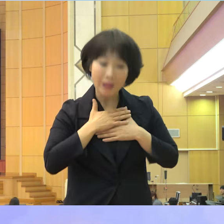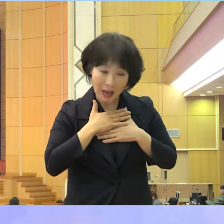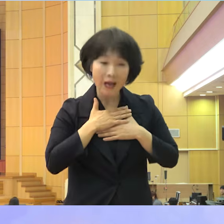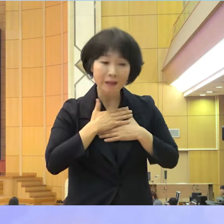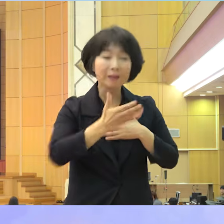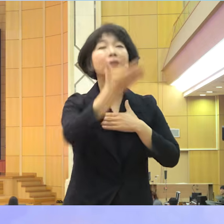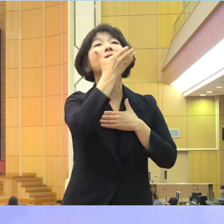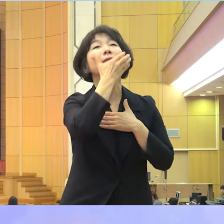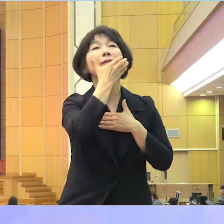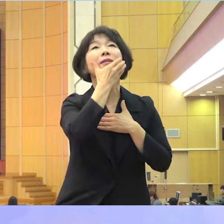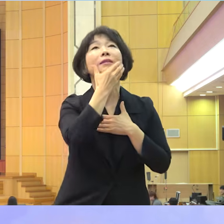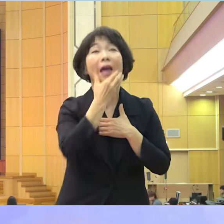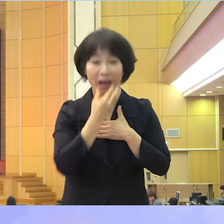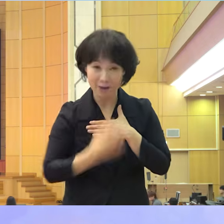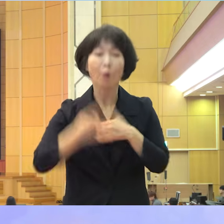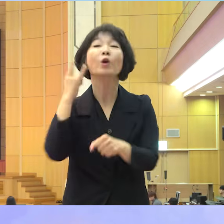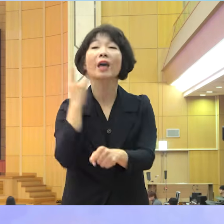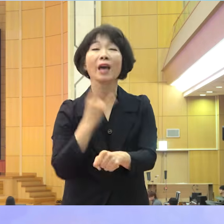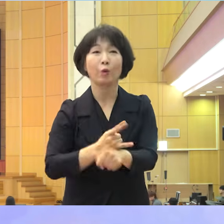나는